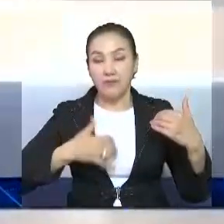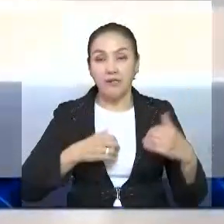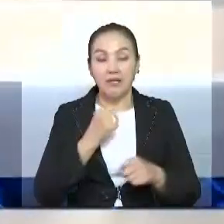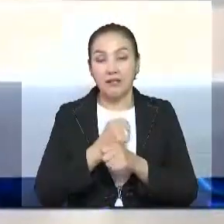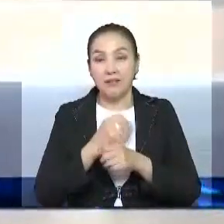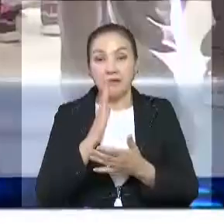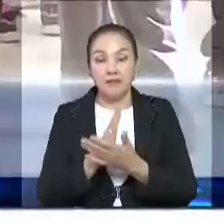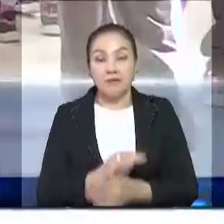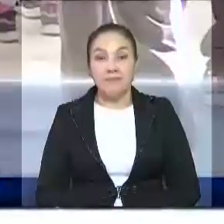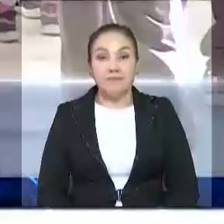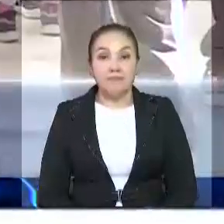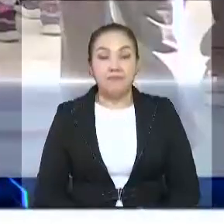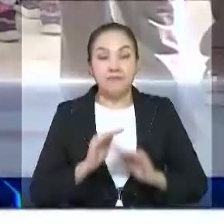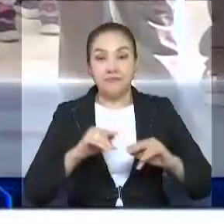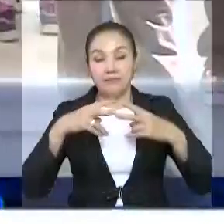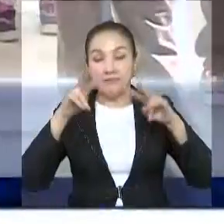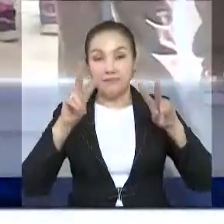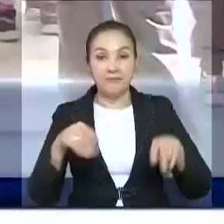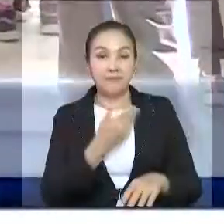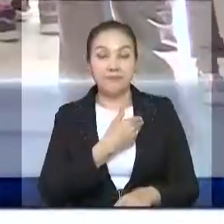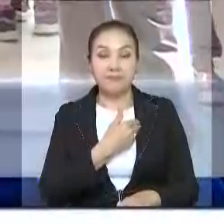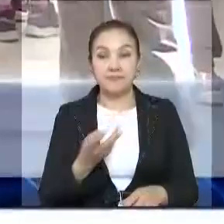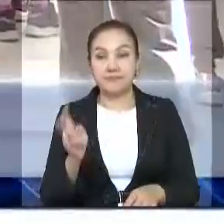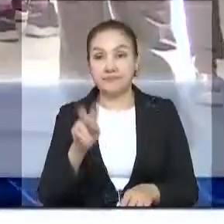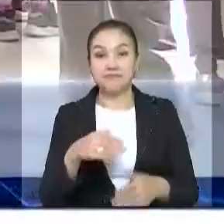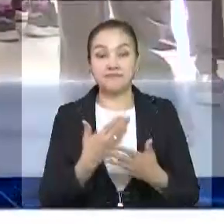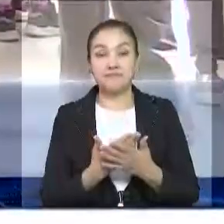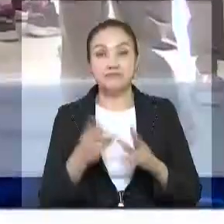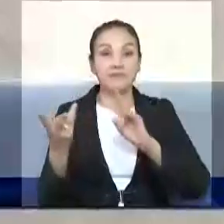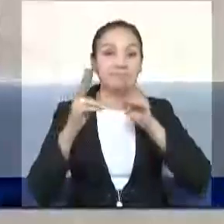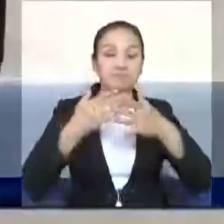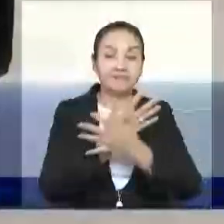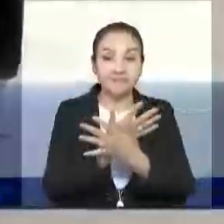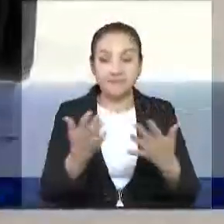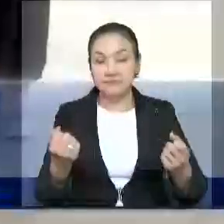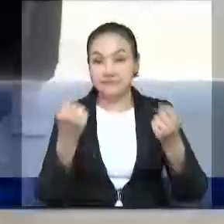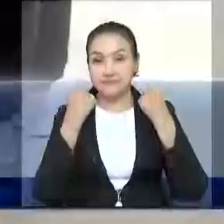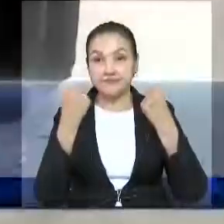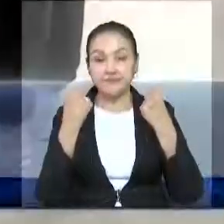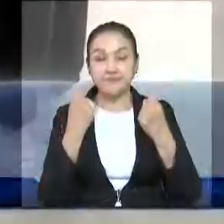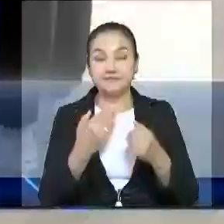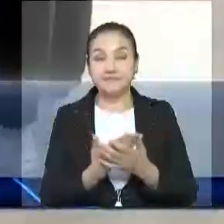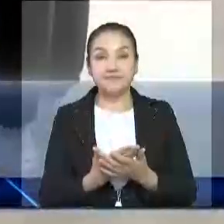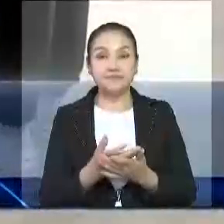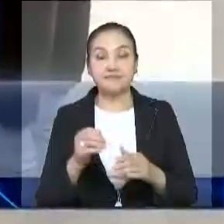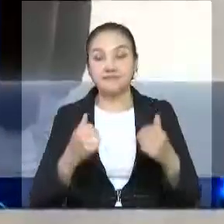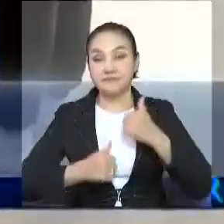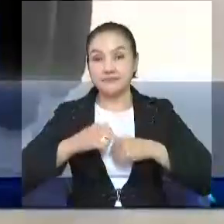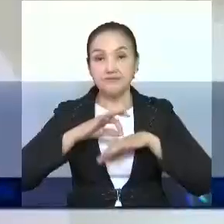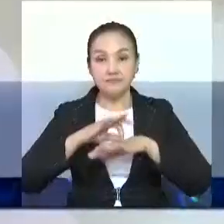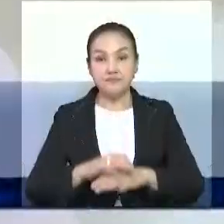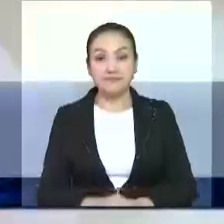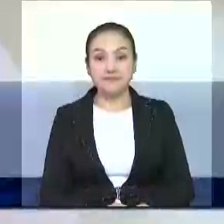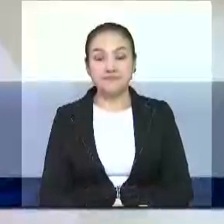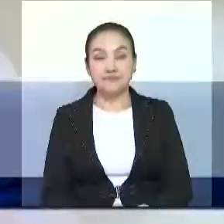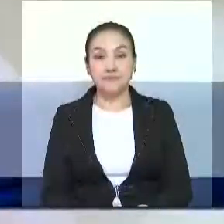жұмыс істейді. Балалар лагерьге өз қалаулары бойынша келеді. Тәрбиешілер оларға түрлі шағын спорттық жарыстар, интеллектуалды ойындар ұйымдастырып тұрады.